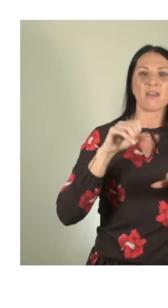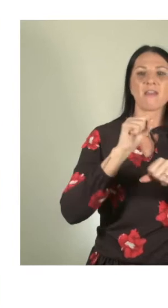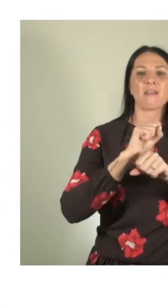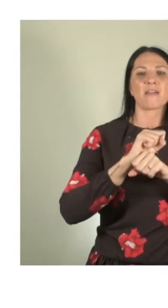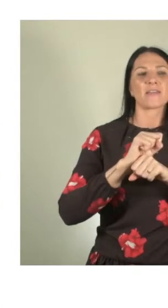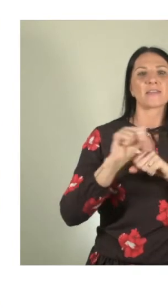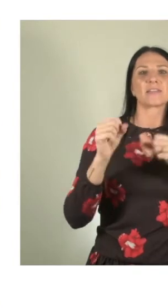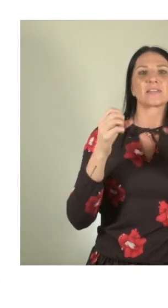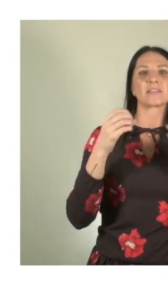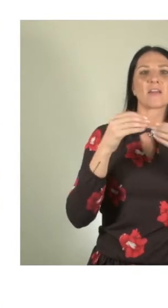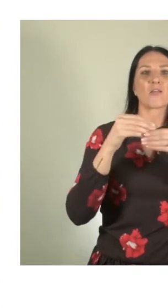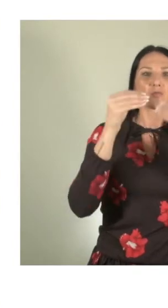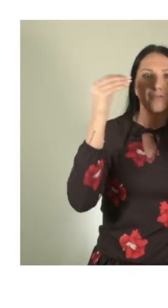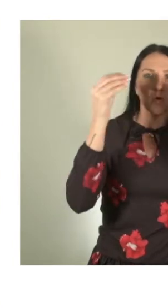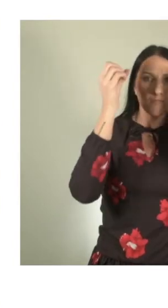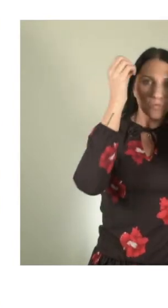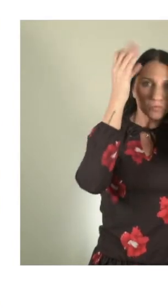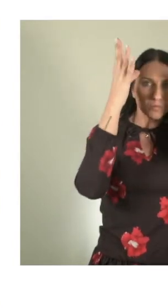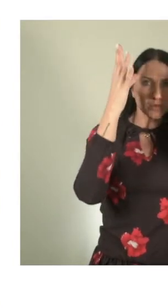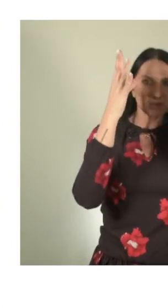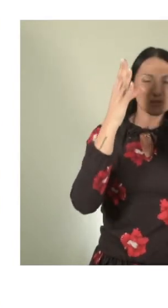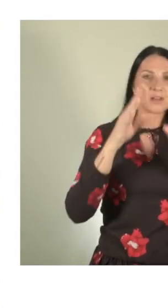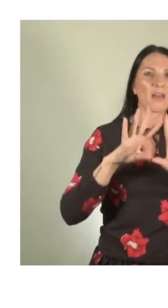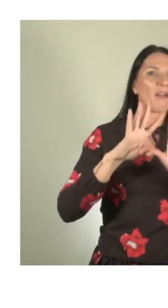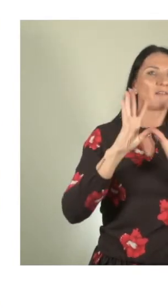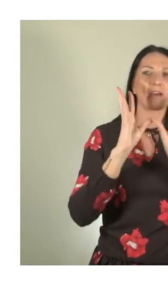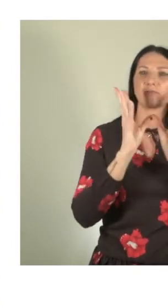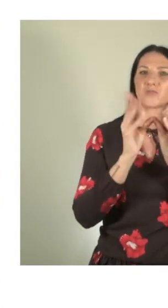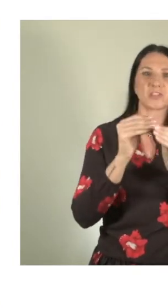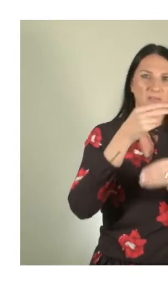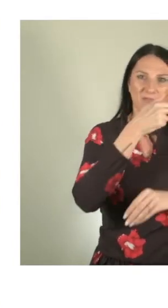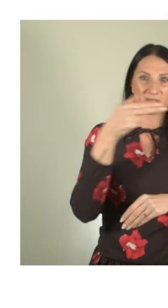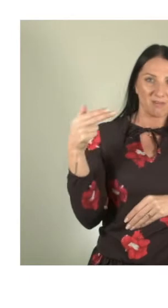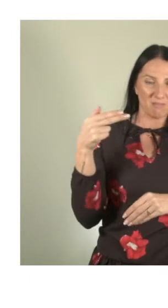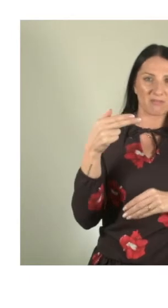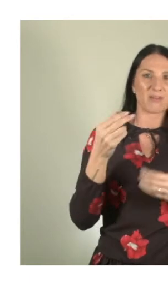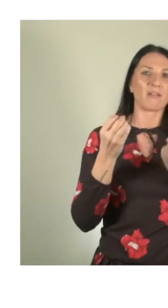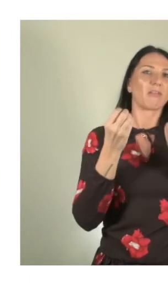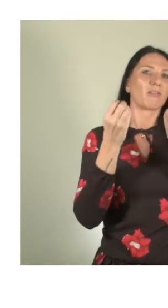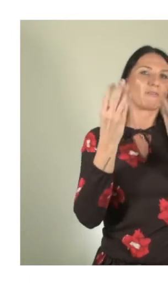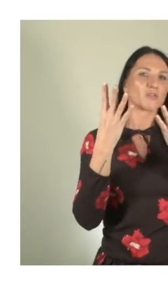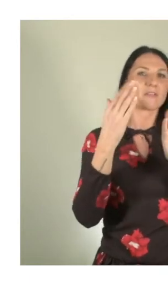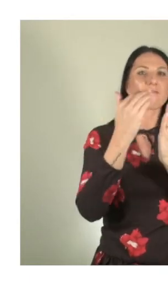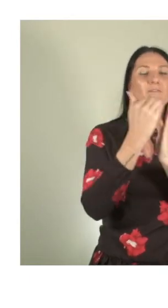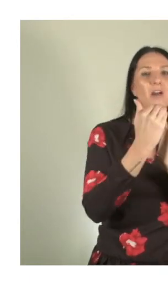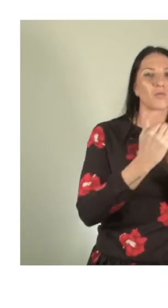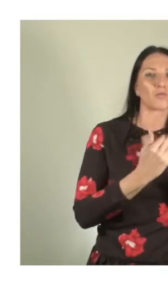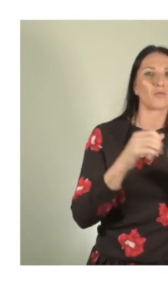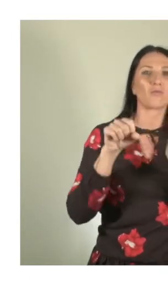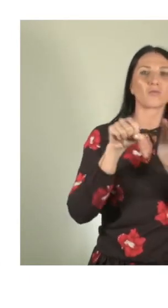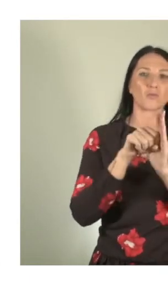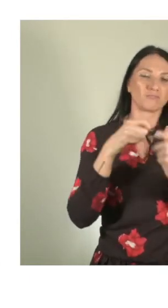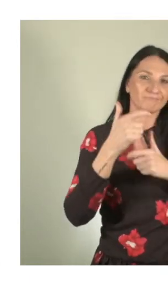rozwojem kultury we wszelkich jego aspektach, tworzeniem warunków do jej